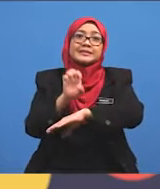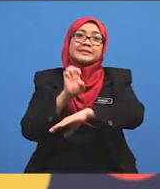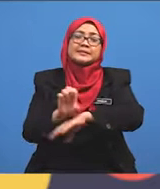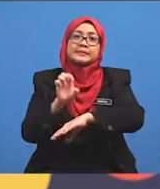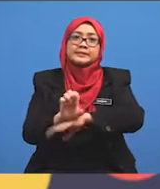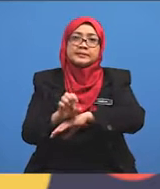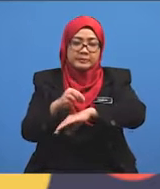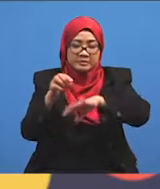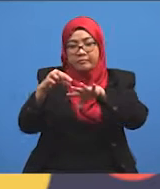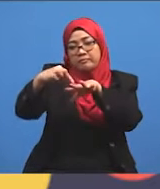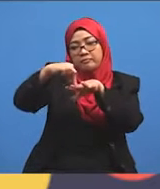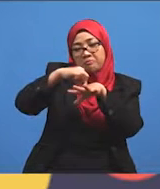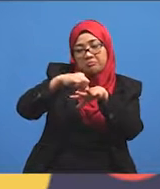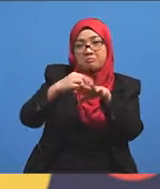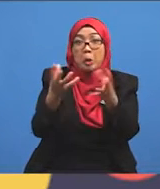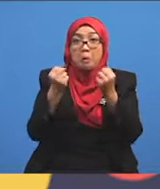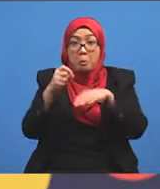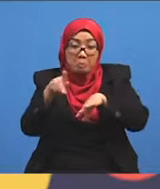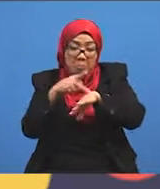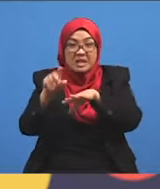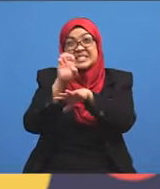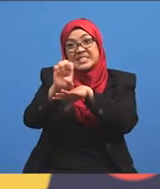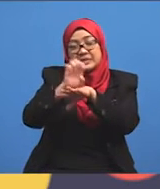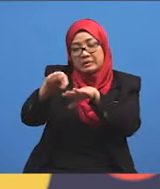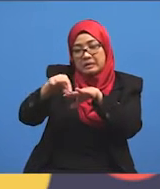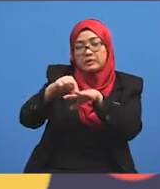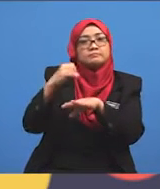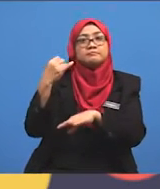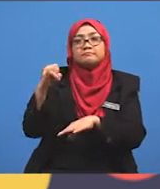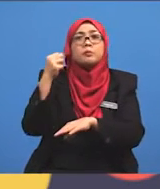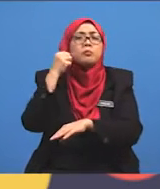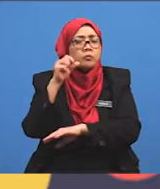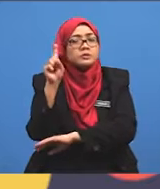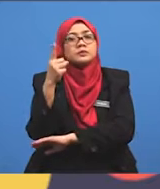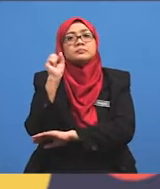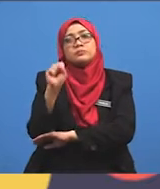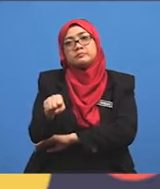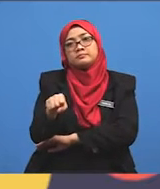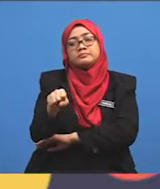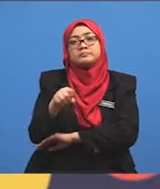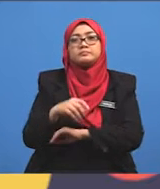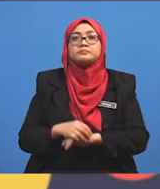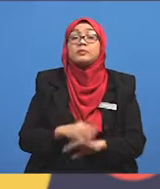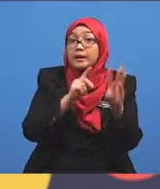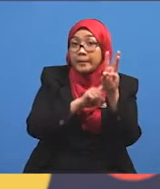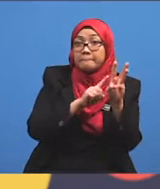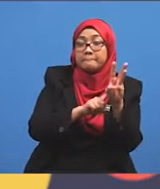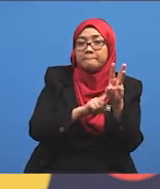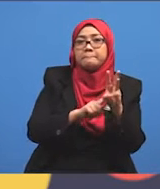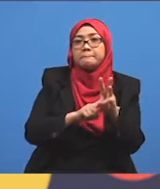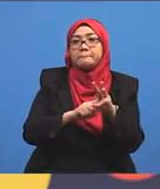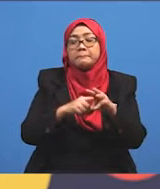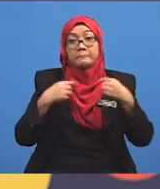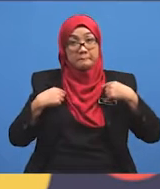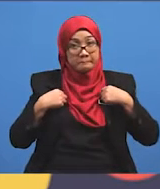kerana ia khas untuk perempuan. Yang keenam, pakaian hendaklah